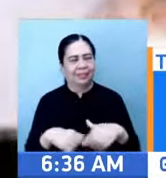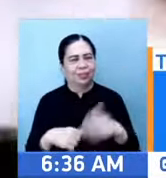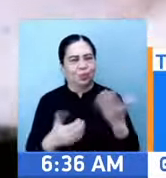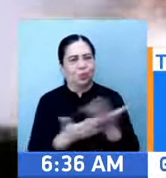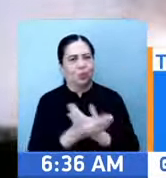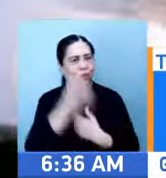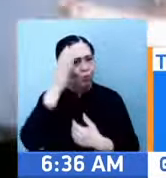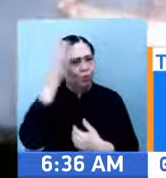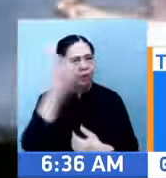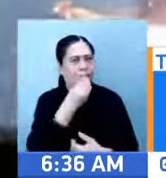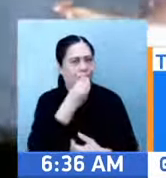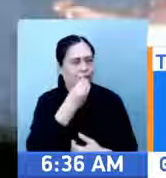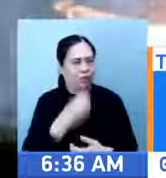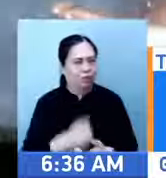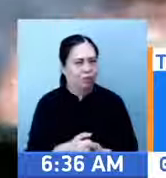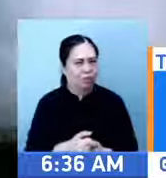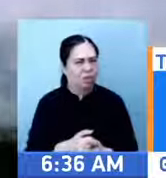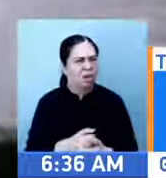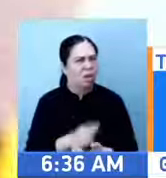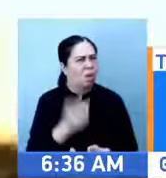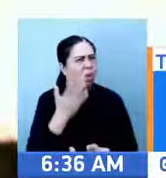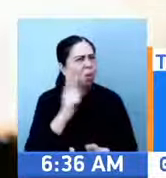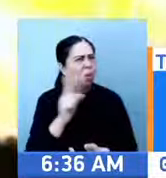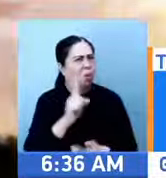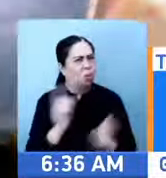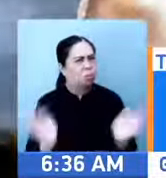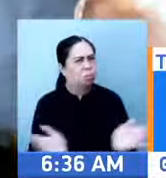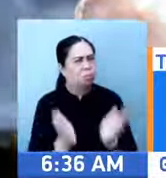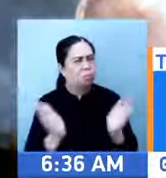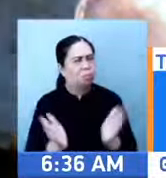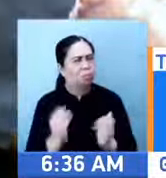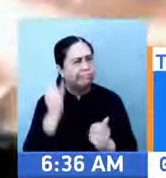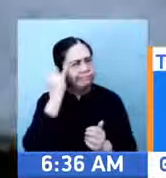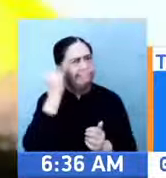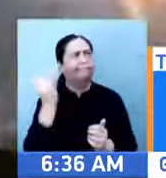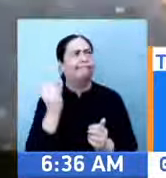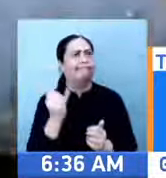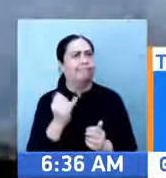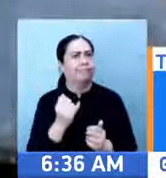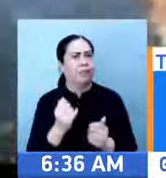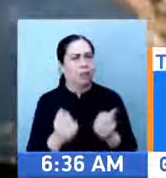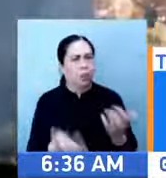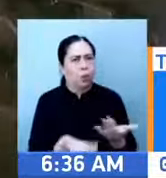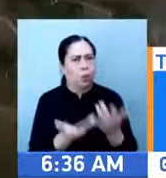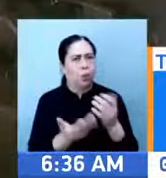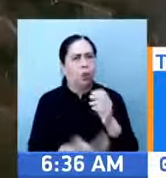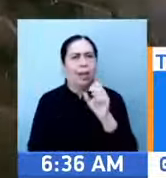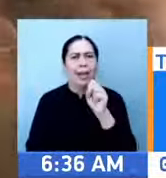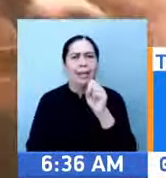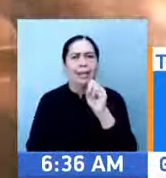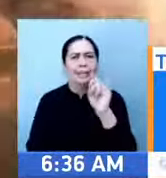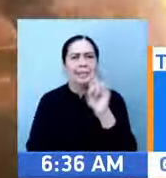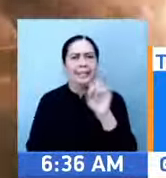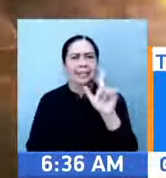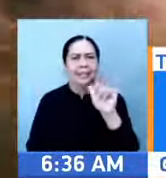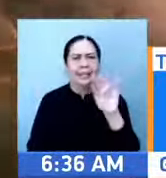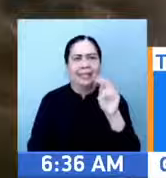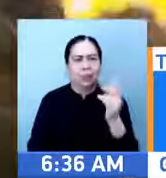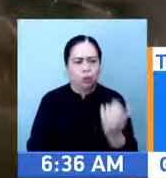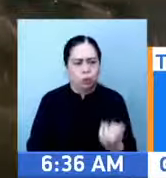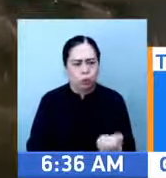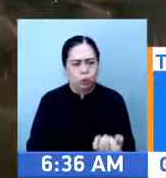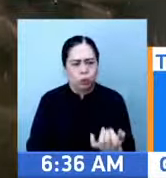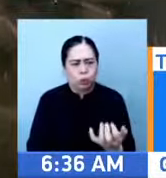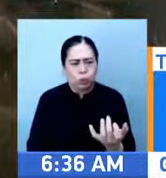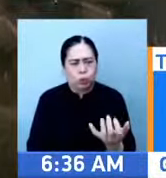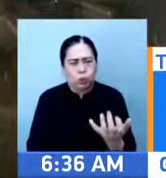Anong naging motivation ninyo para gawing sizzling or naglalagablab yung inyong sineserve? Actually, Chef, paborito ng pamilya